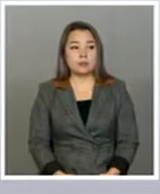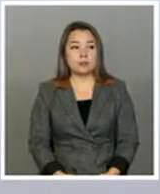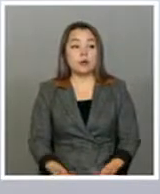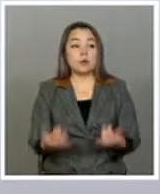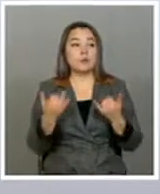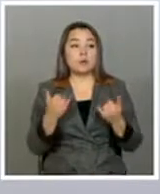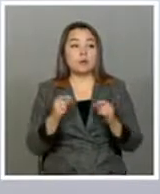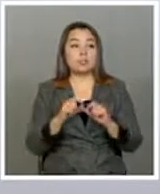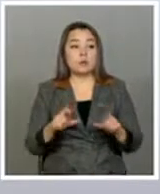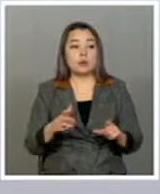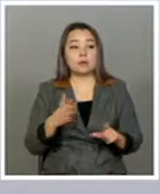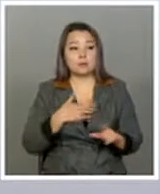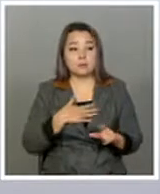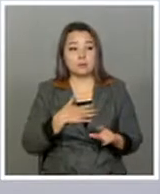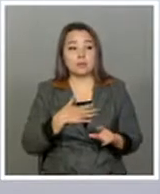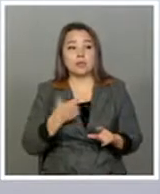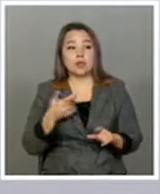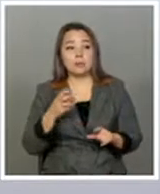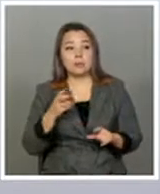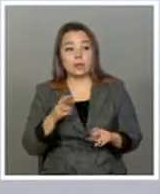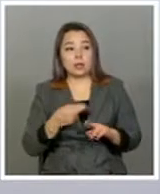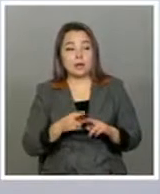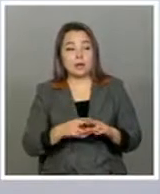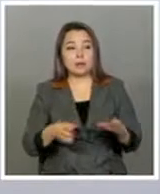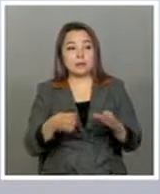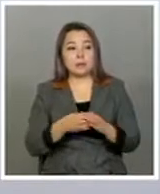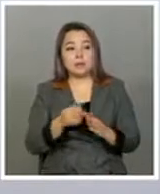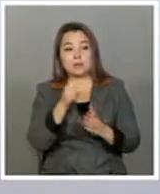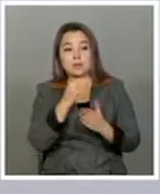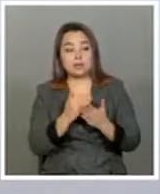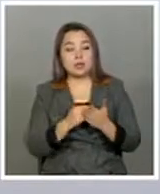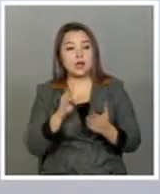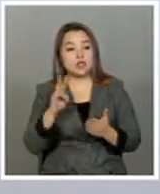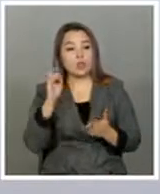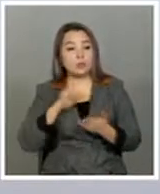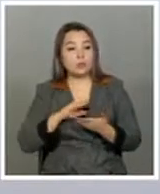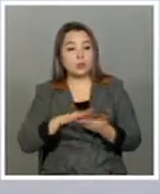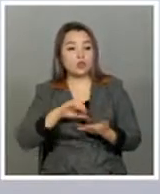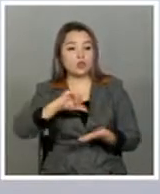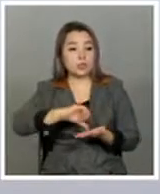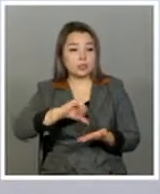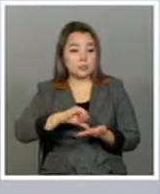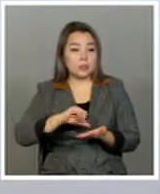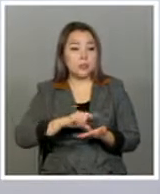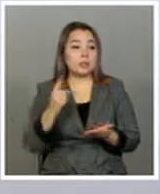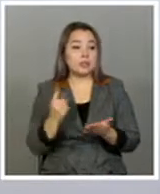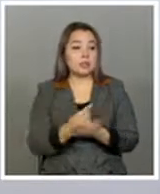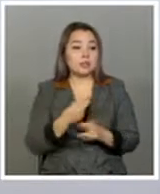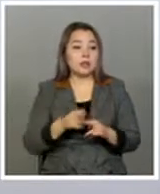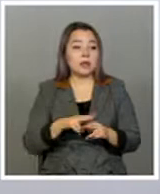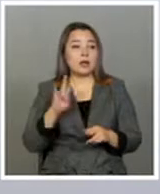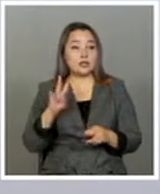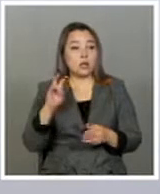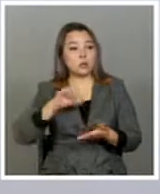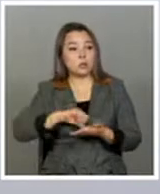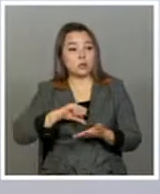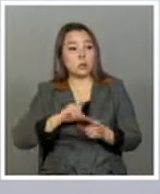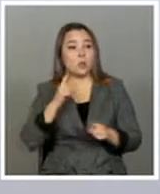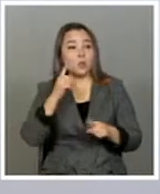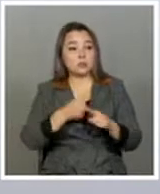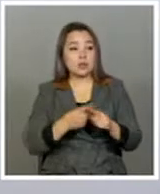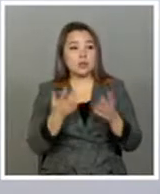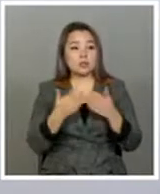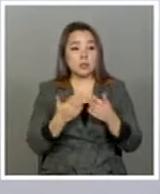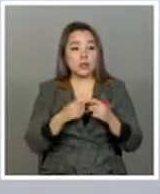Бүгінгі сабақта геометриялық прогрессиялардың n-ші мүшесін, алғашқы n мүшелерінің қосындысын